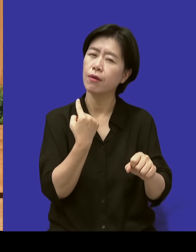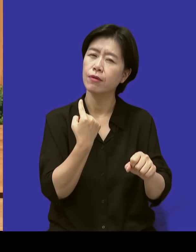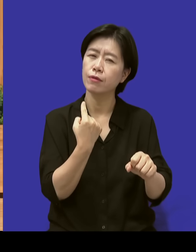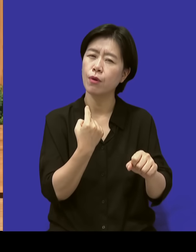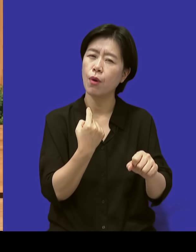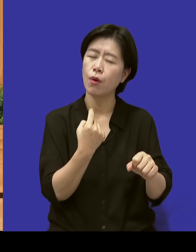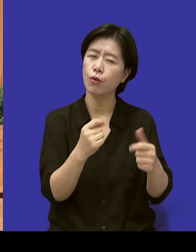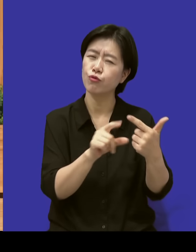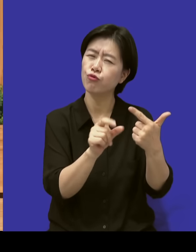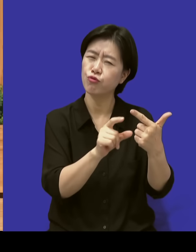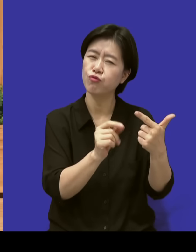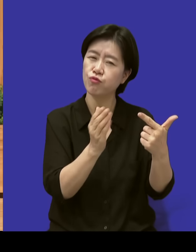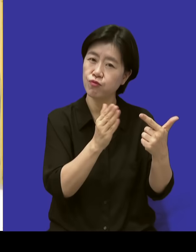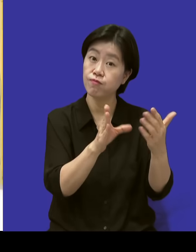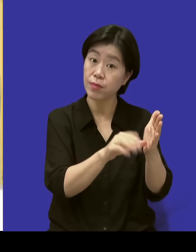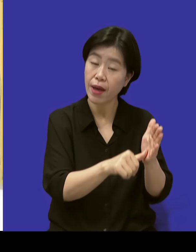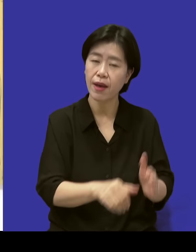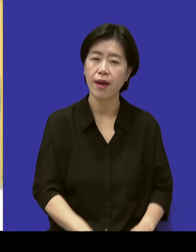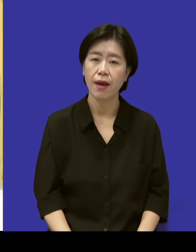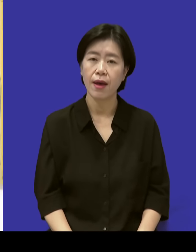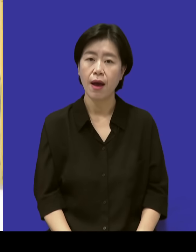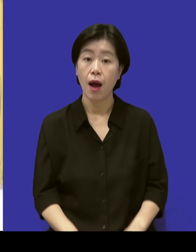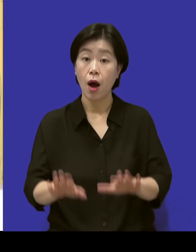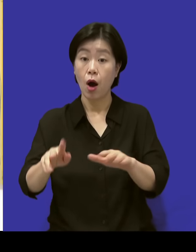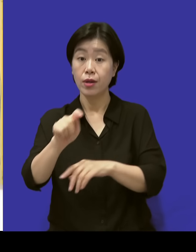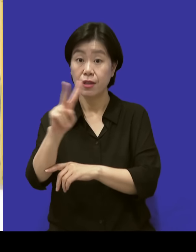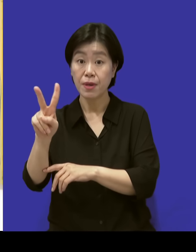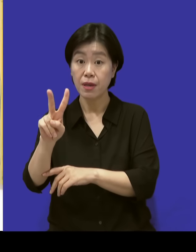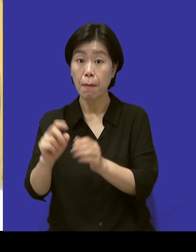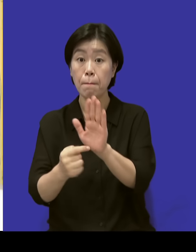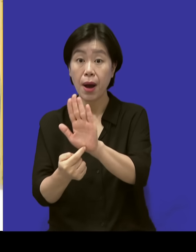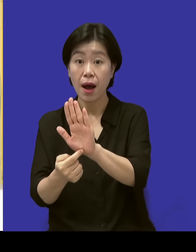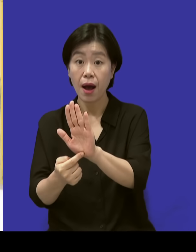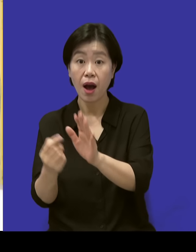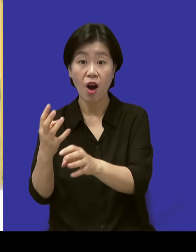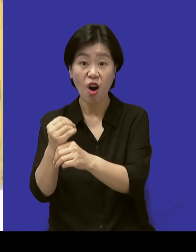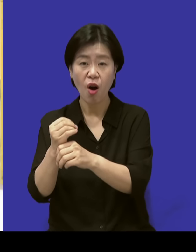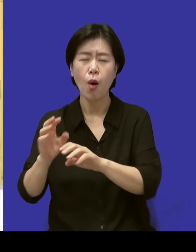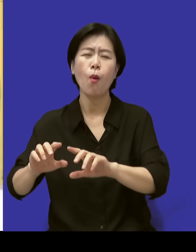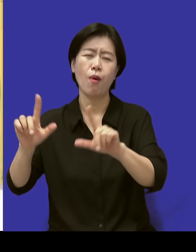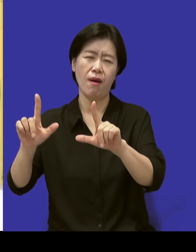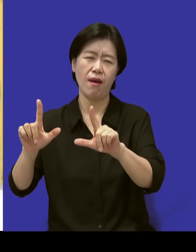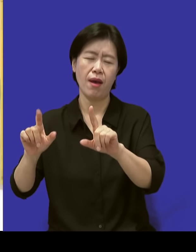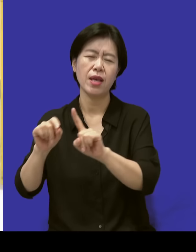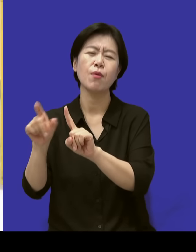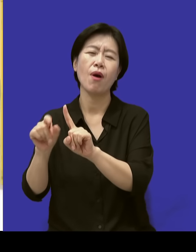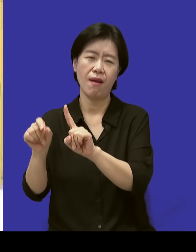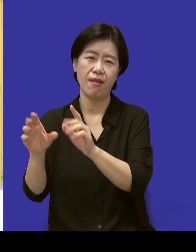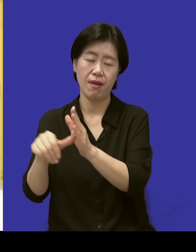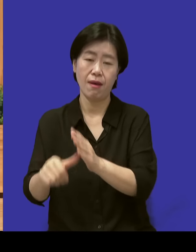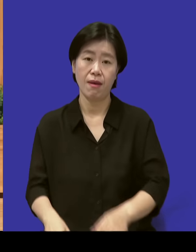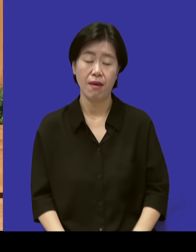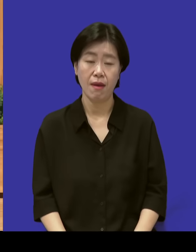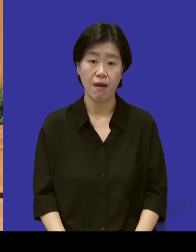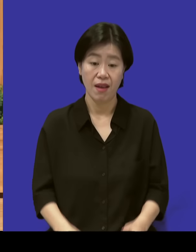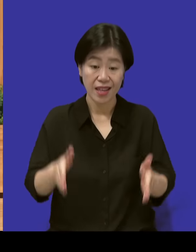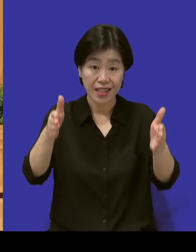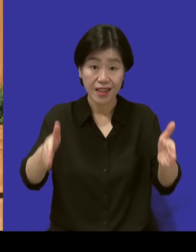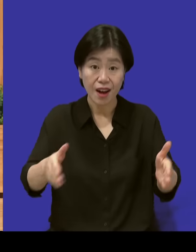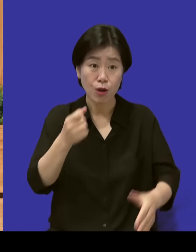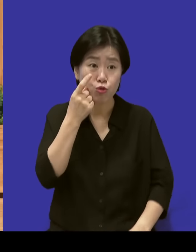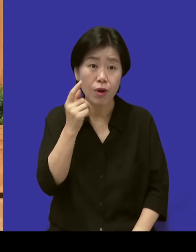있었어요. 그거를 이제 방송. 근데 1월 달에 방송되기 전에 한 2, 3주 전부터 이제 마음이 불안한 거예요.